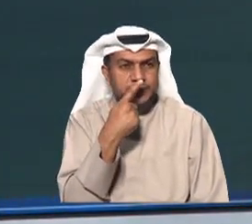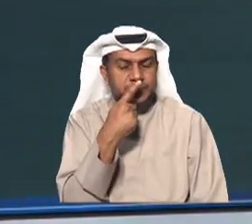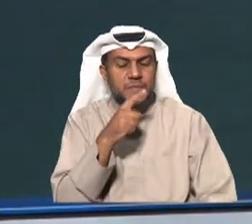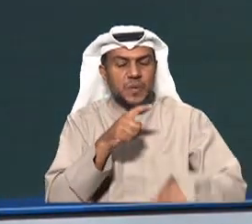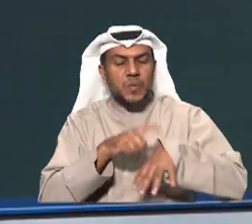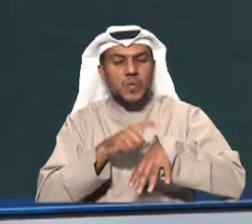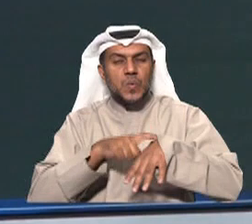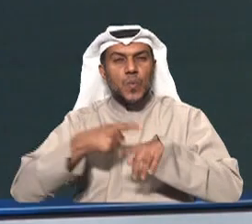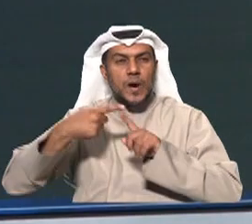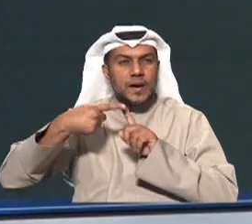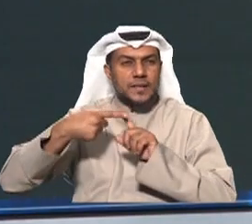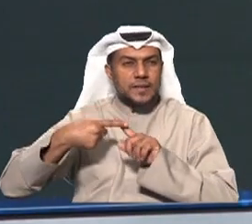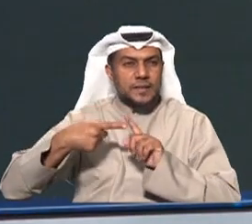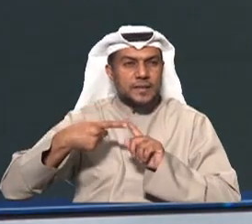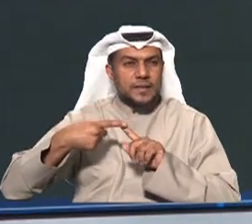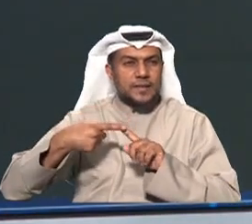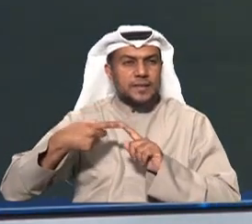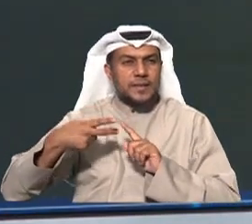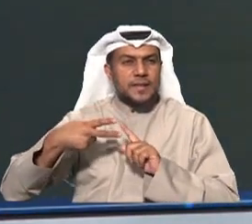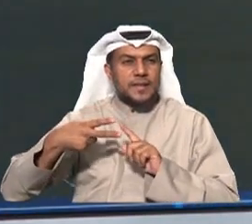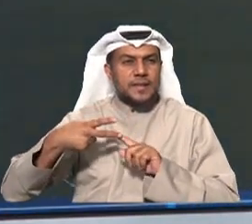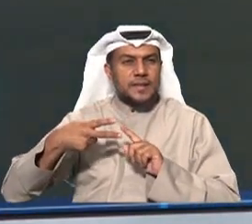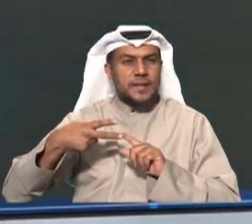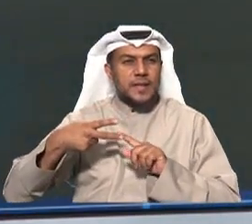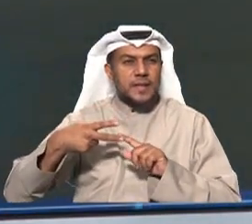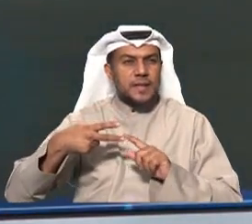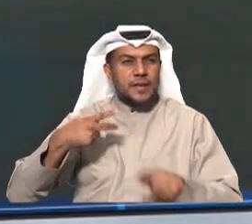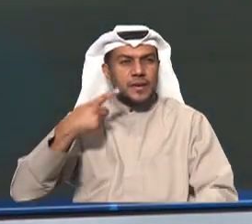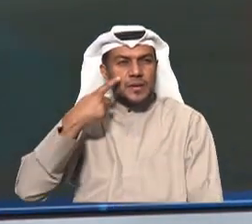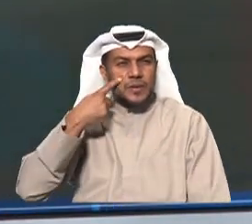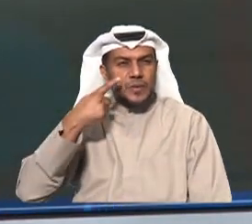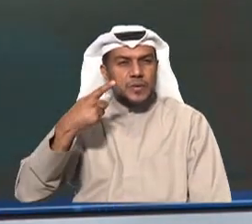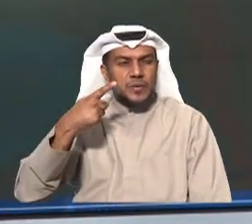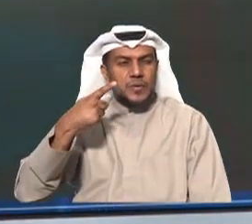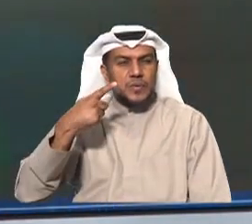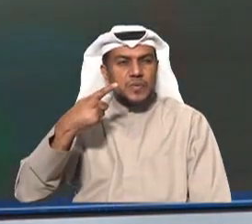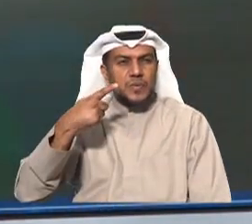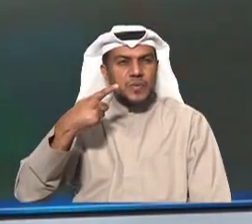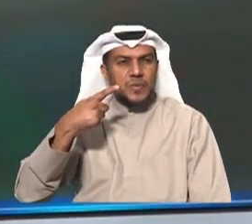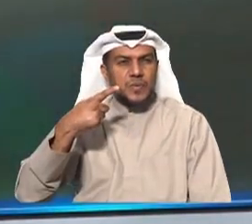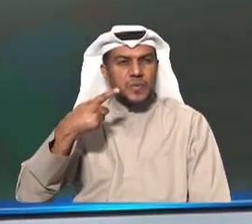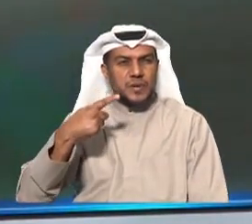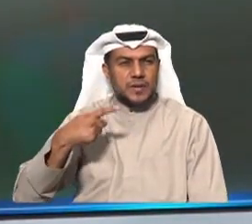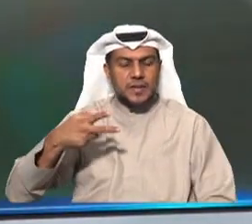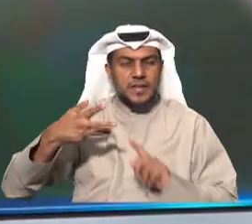راح يكون الساعة 5:12، شروق الشمس الساعة 6:37، وموعد أذان المغرب الساعة